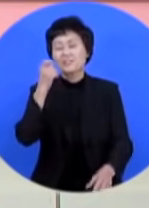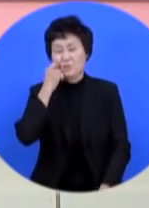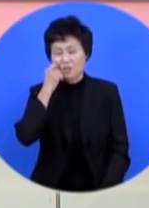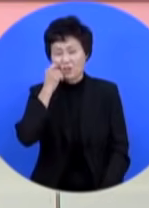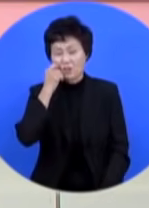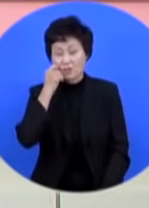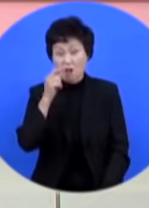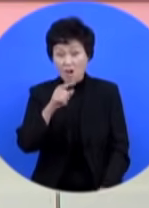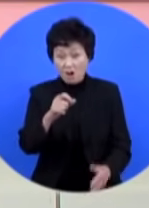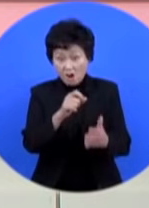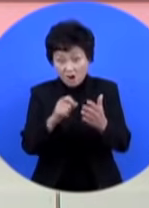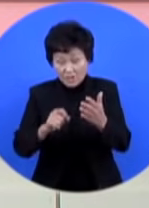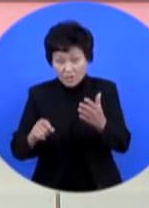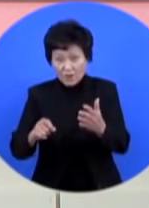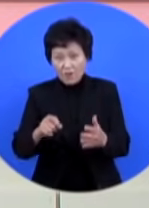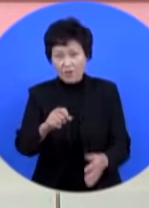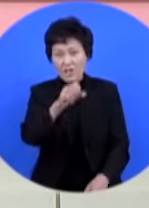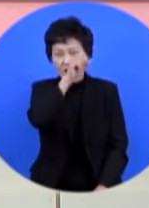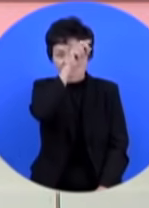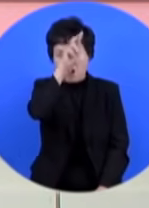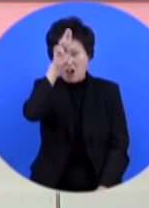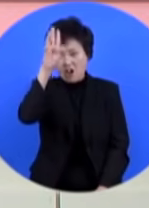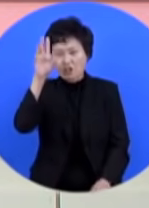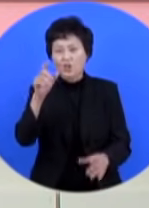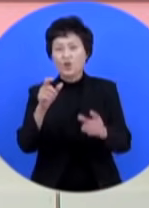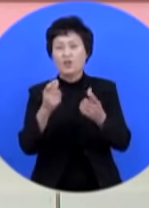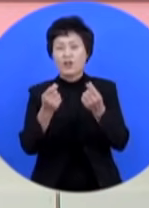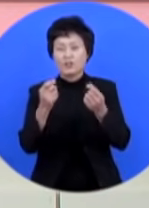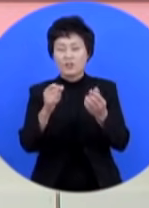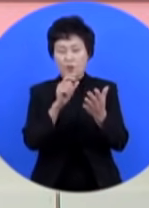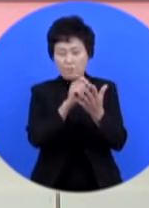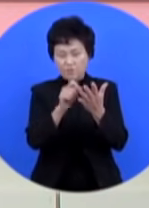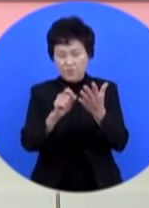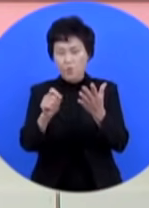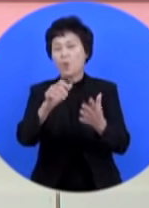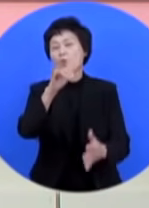담임 선생님이 2학년 여름 방학 하는 날